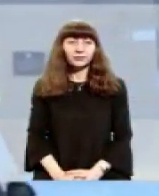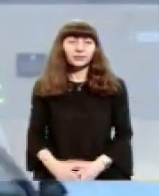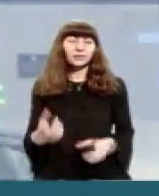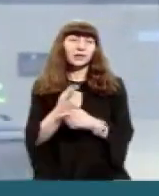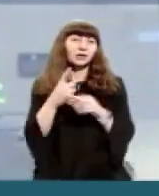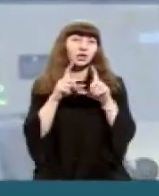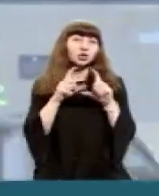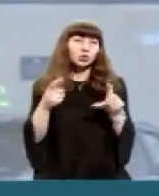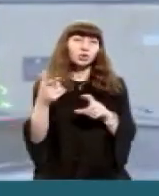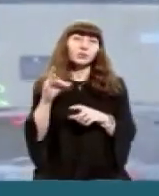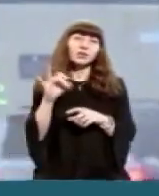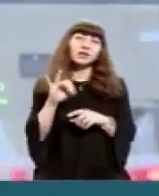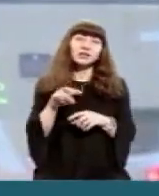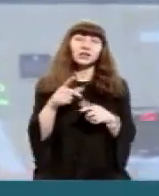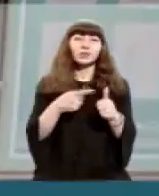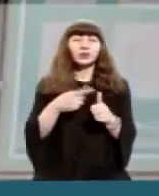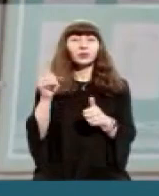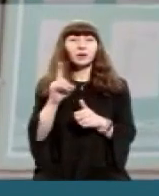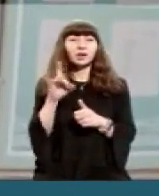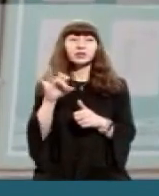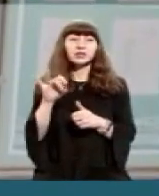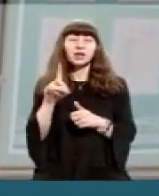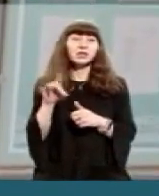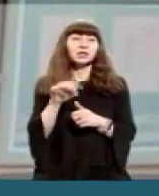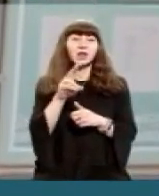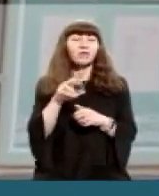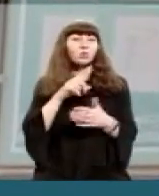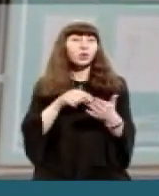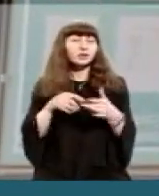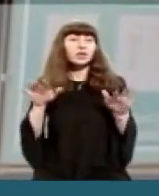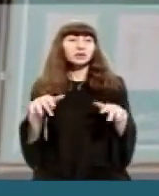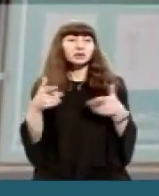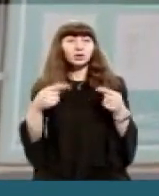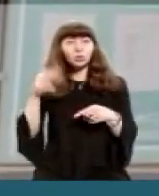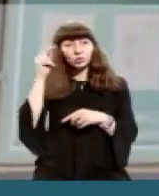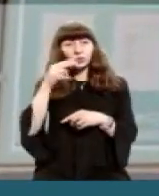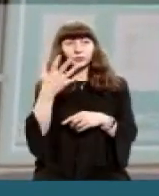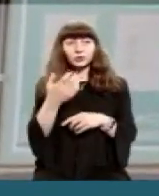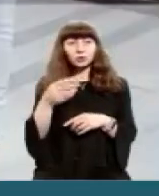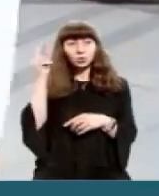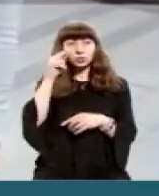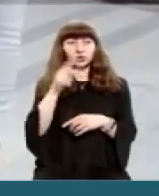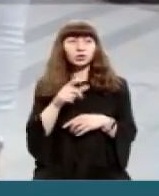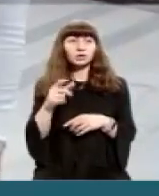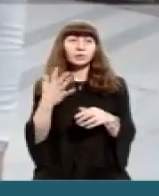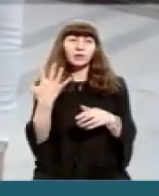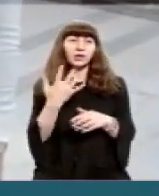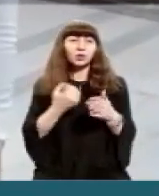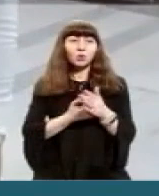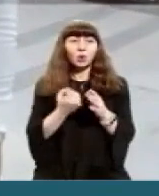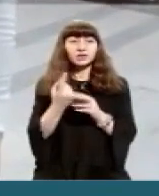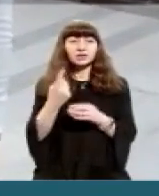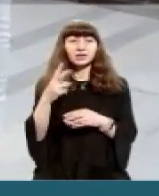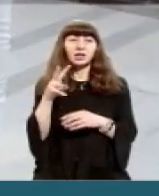Это школа-гимназия имени Ибрая Алтынсарина в городе Аркалык. Здесь обучаются более 500 учеников с 5 по